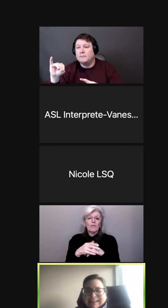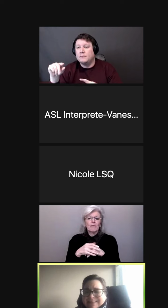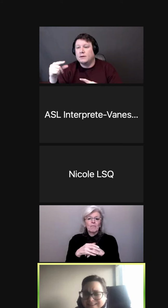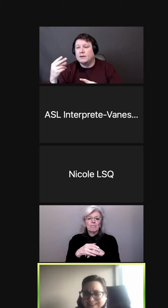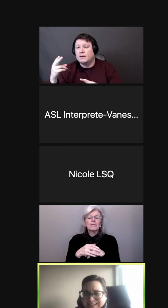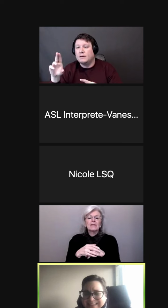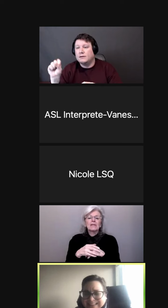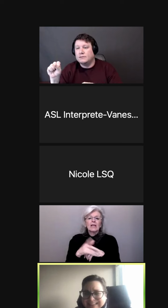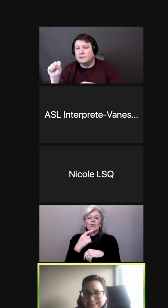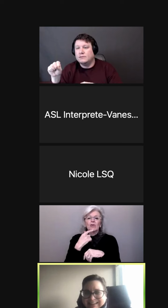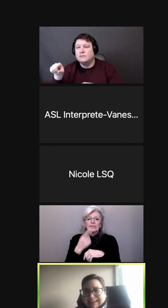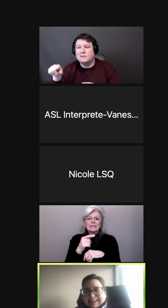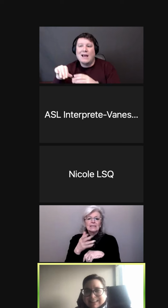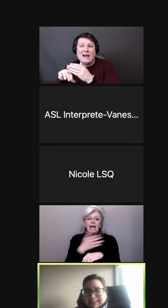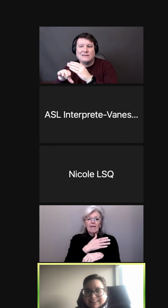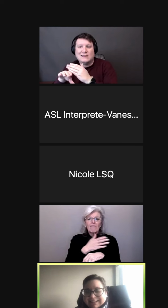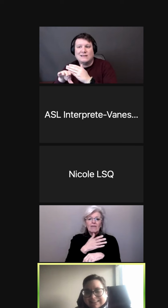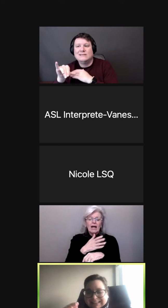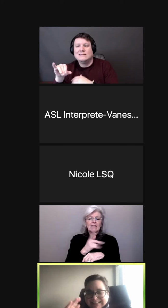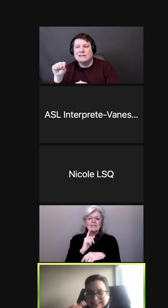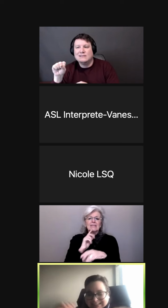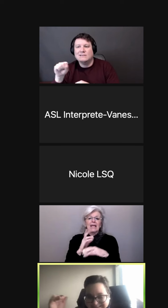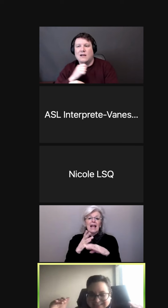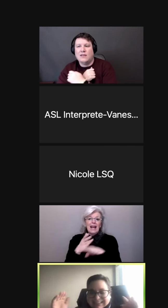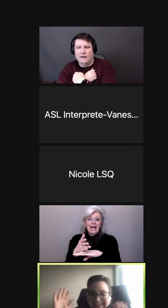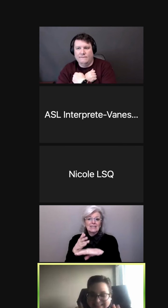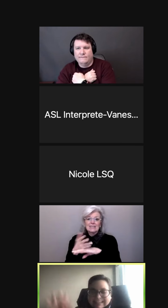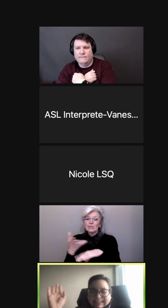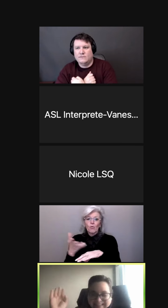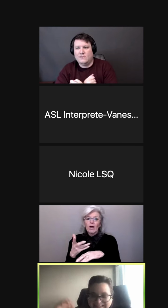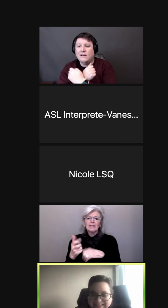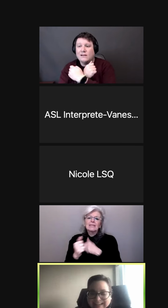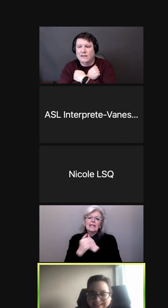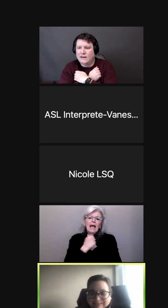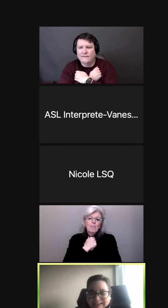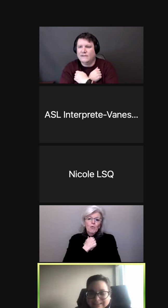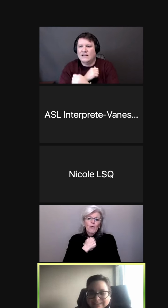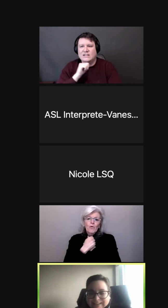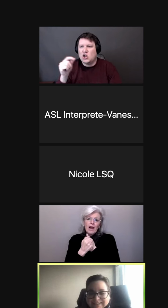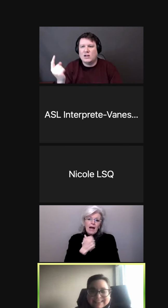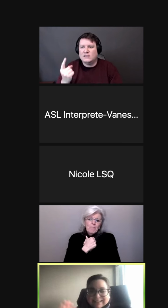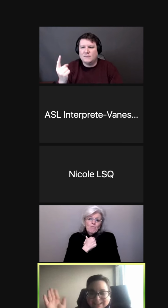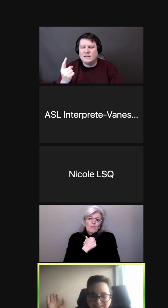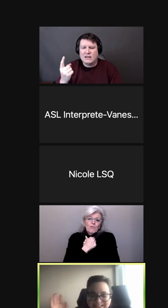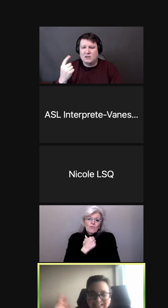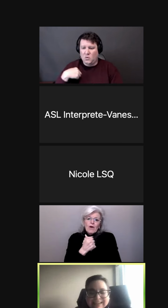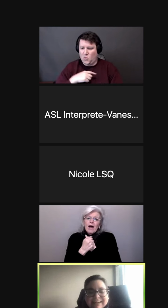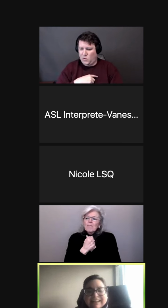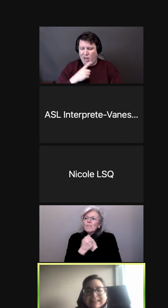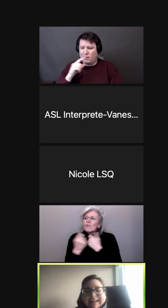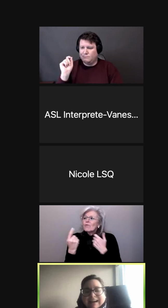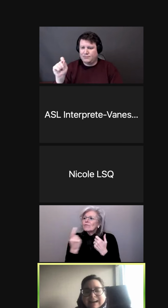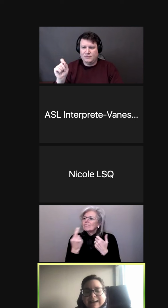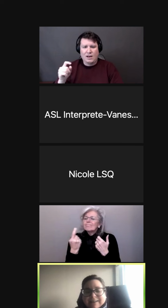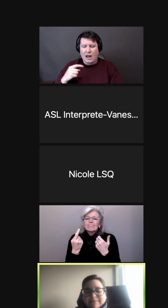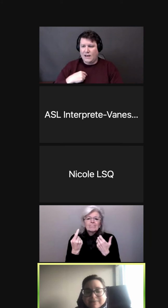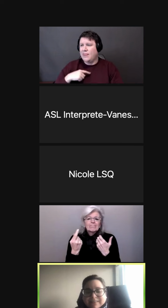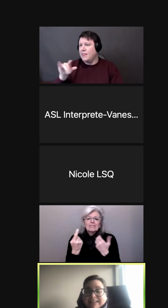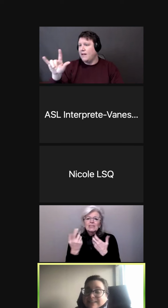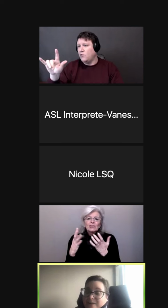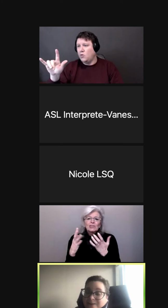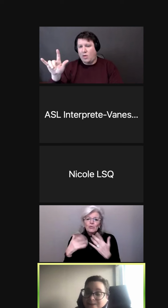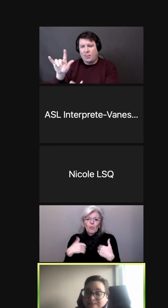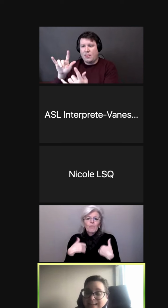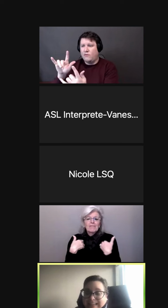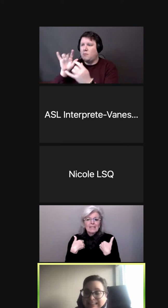mentionnée avant. C'est l'accès, c'est de l'amour. Et l'amour, c'est quelque chose que l'on vit